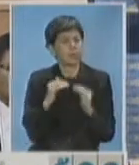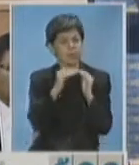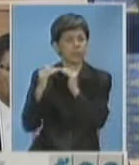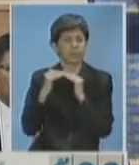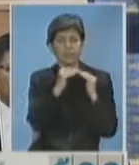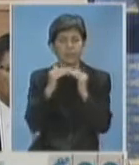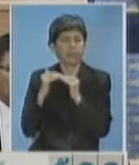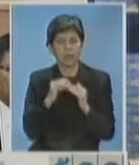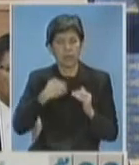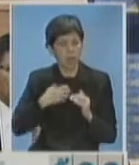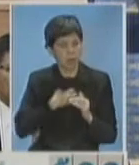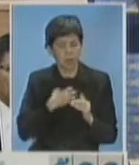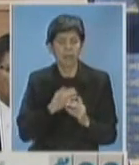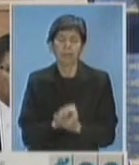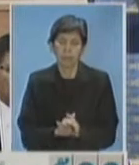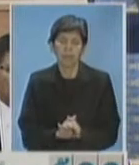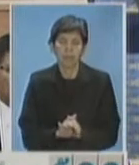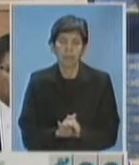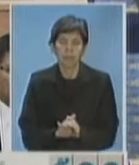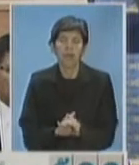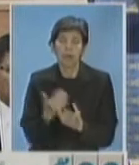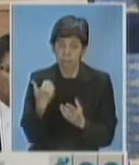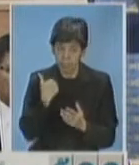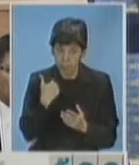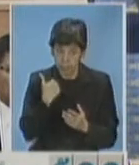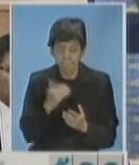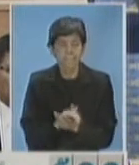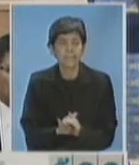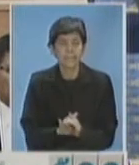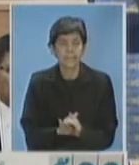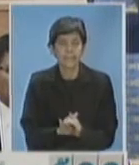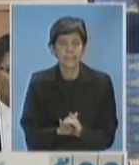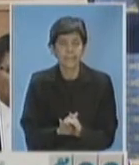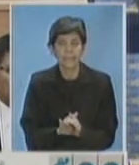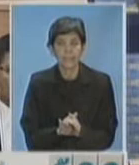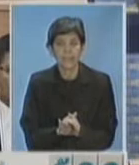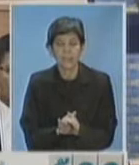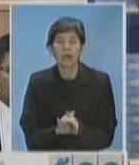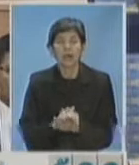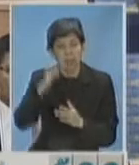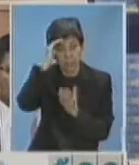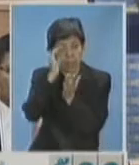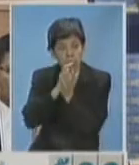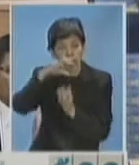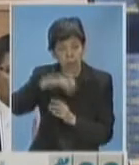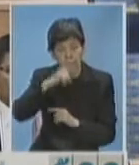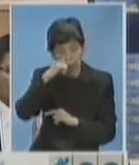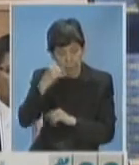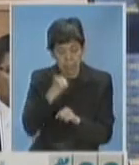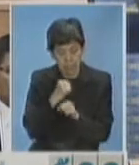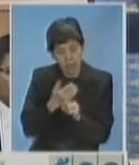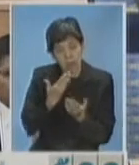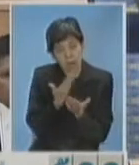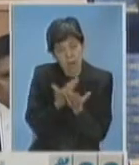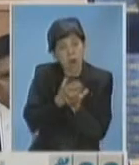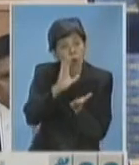ทียมและเป็นธรรมท่านประธานครับนอกจากนี้ในกรณีที่สำนักงานตำรวจแห่งชาติได้ใช้จ่ายเงิน